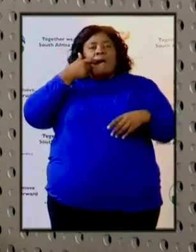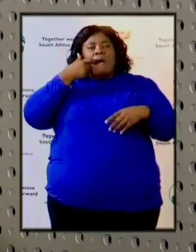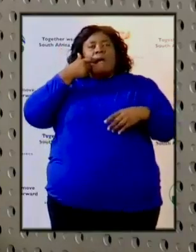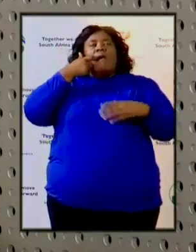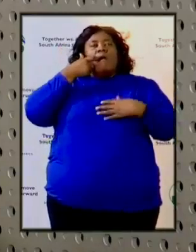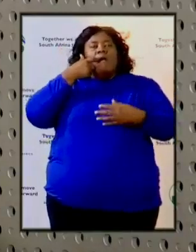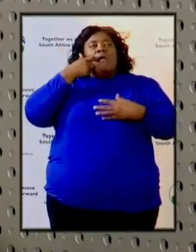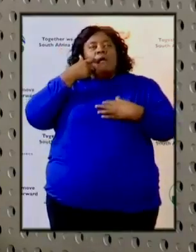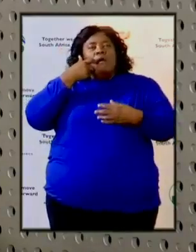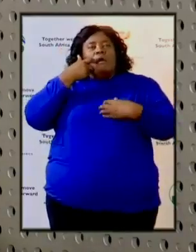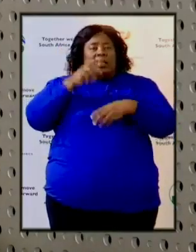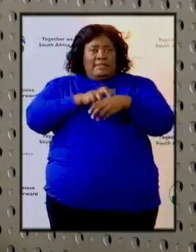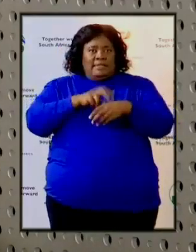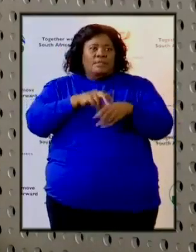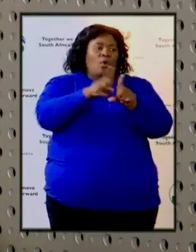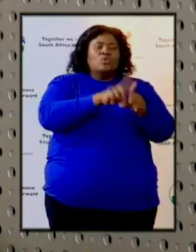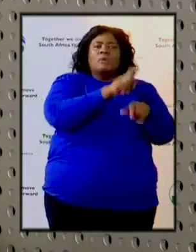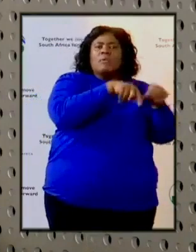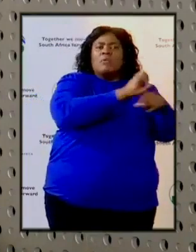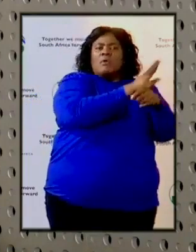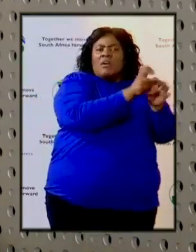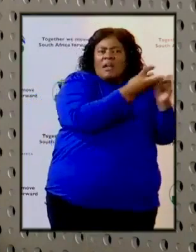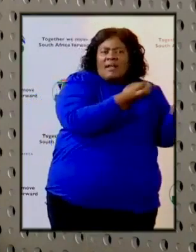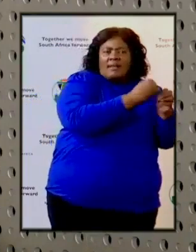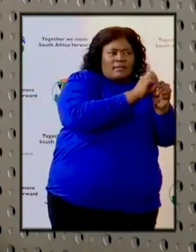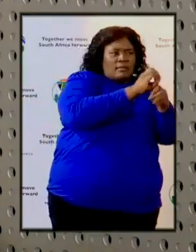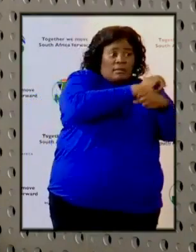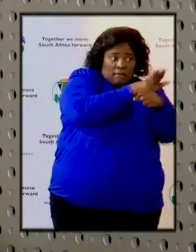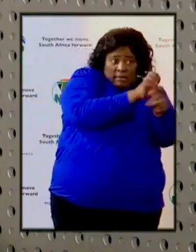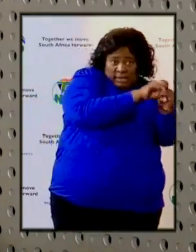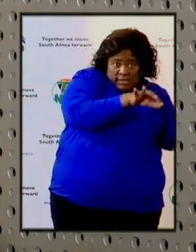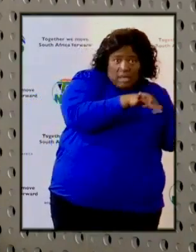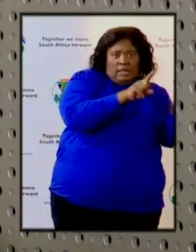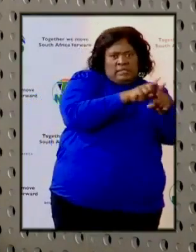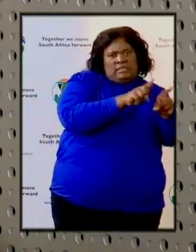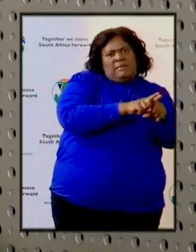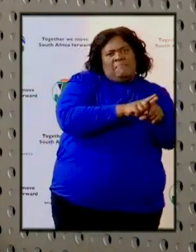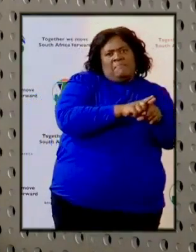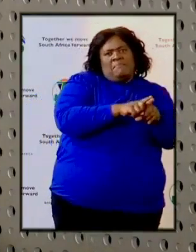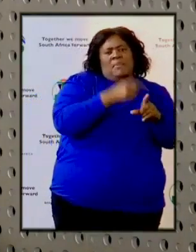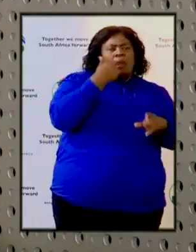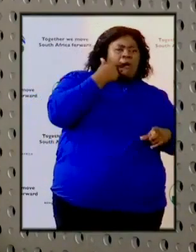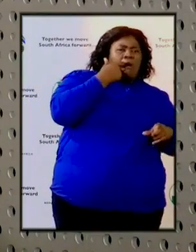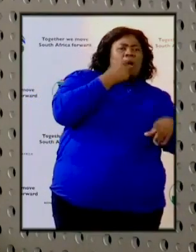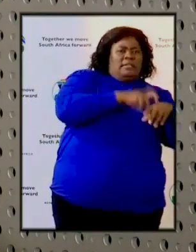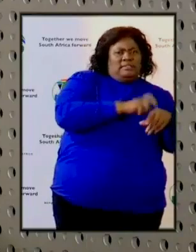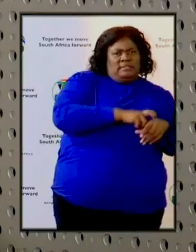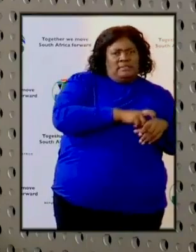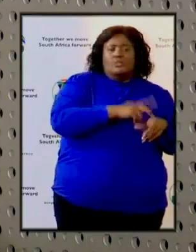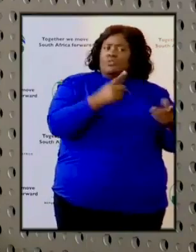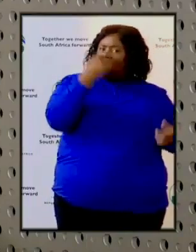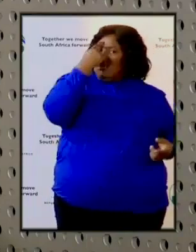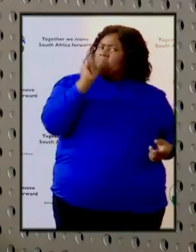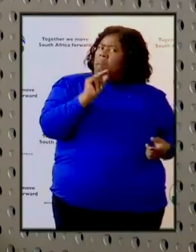so ngempela ke kwabonakala ukuthi hayi ugwayi notshwala ke biyekwe ngoba